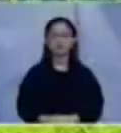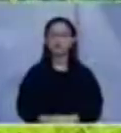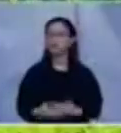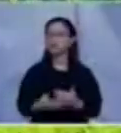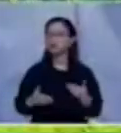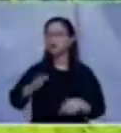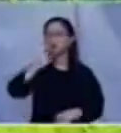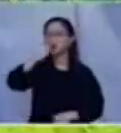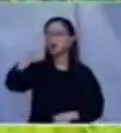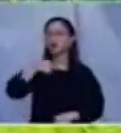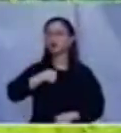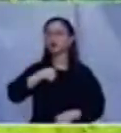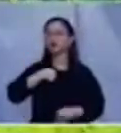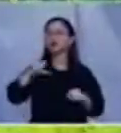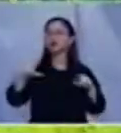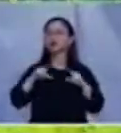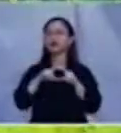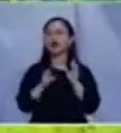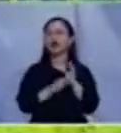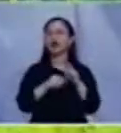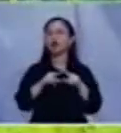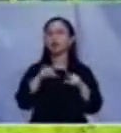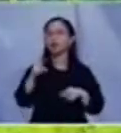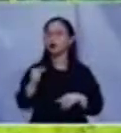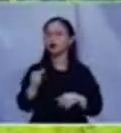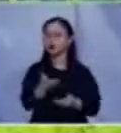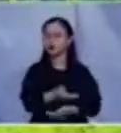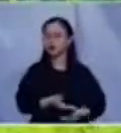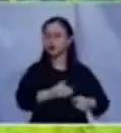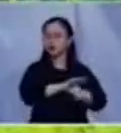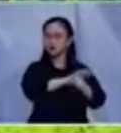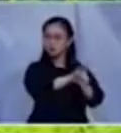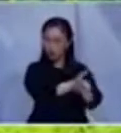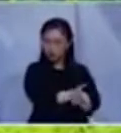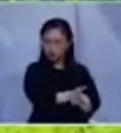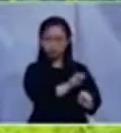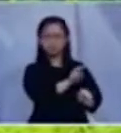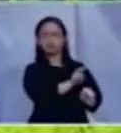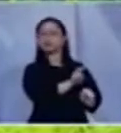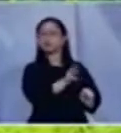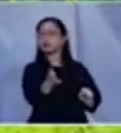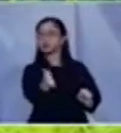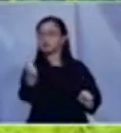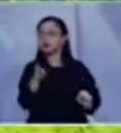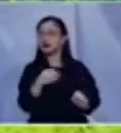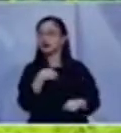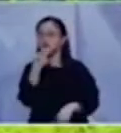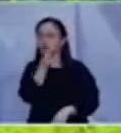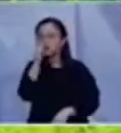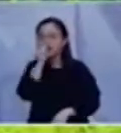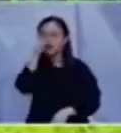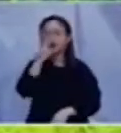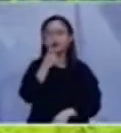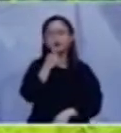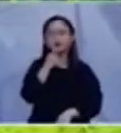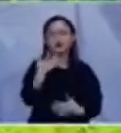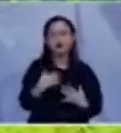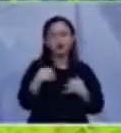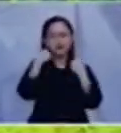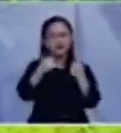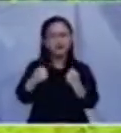Halo pemirsa, saya Camar Haenda. Pandemi COVID-19 membuat kita semakin sadar dan juga peduli akan isu-isu kesehatan di